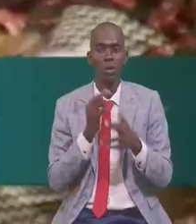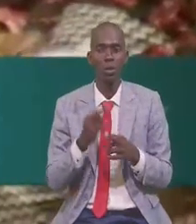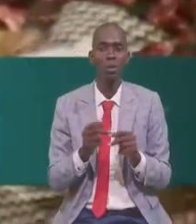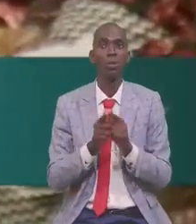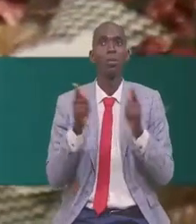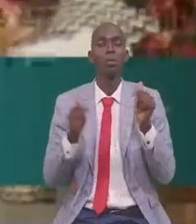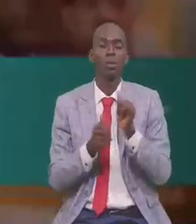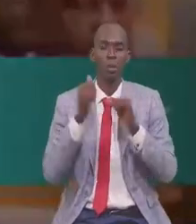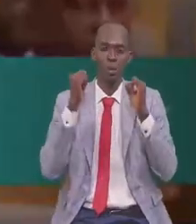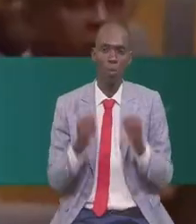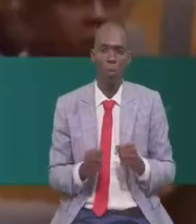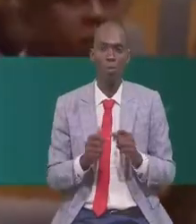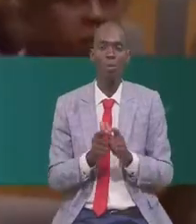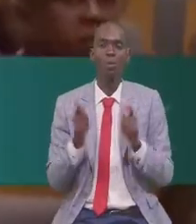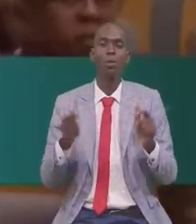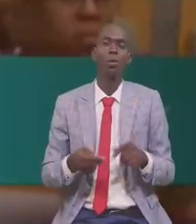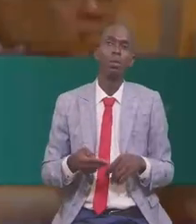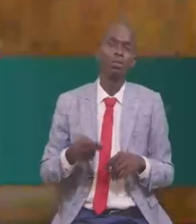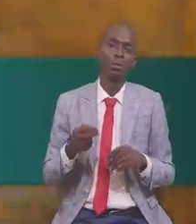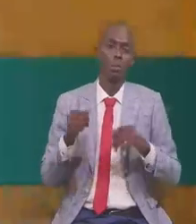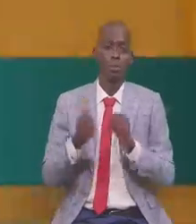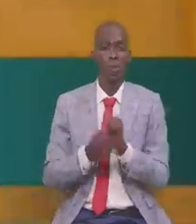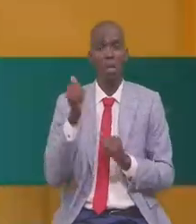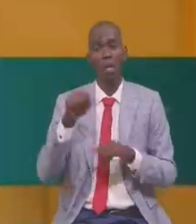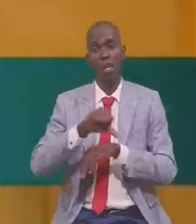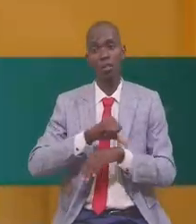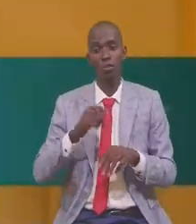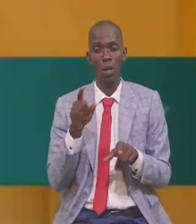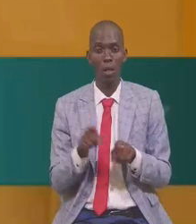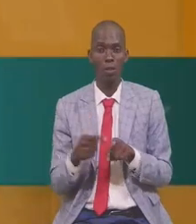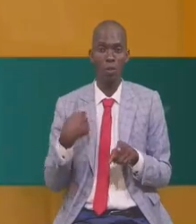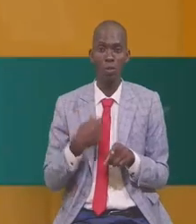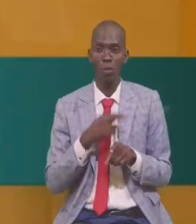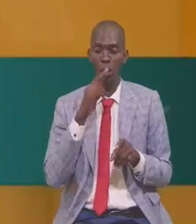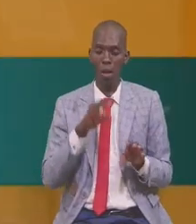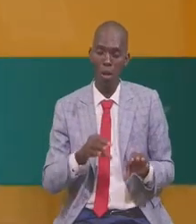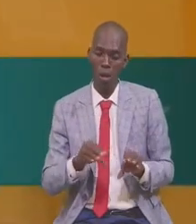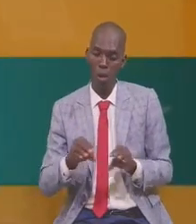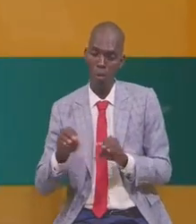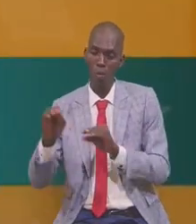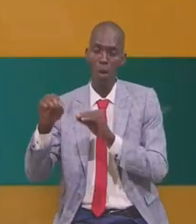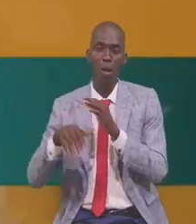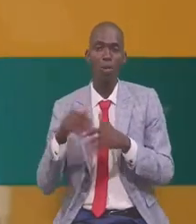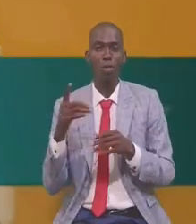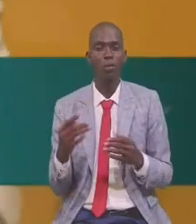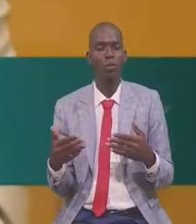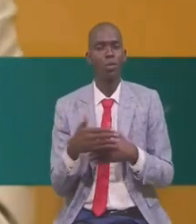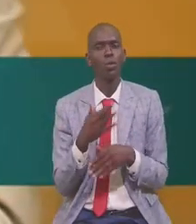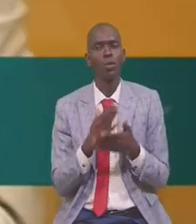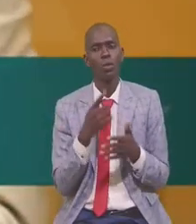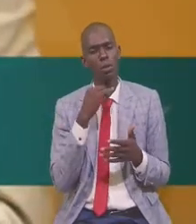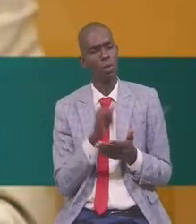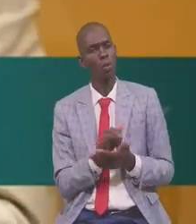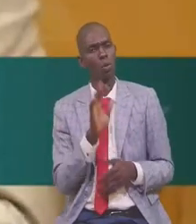onction. Comme nous sortons de la chambre, quelqu'un, oh, frère,